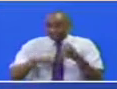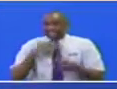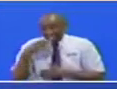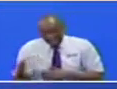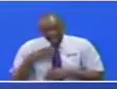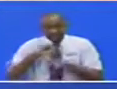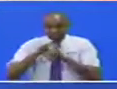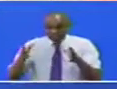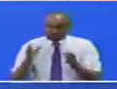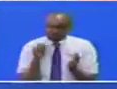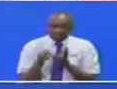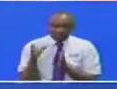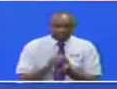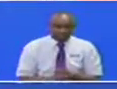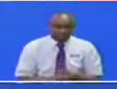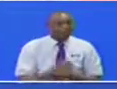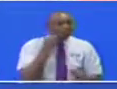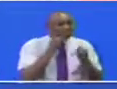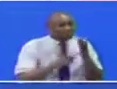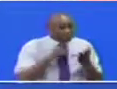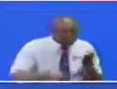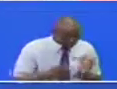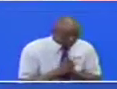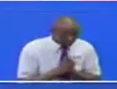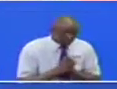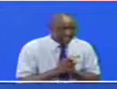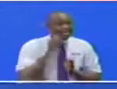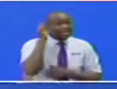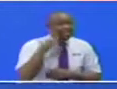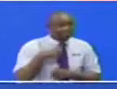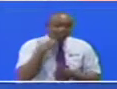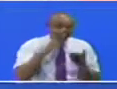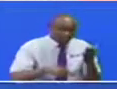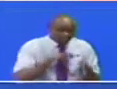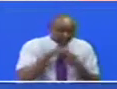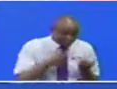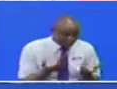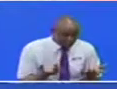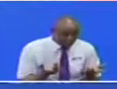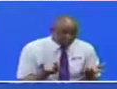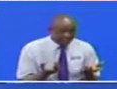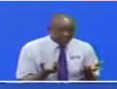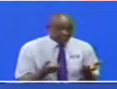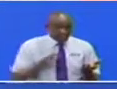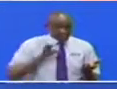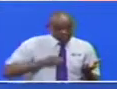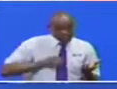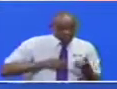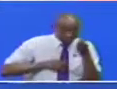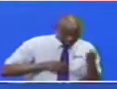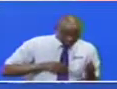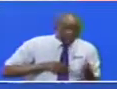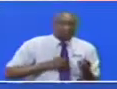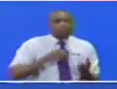kumiliki. Ma mwisho kabisa kukamilisha mahojiano yetu, Wakenya wanasema nini kuhusiana na swala la wanawake kuwa